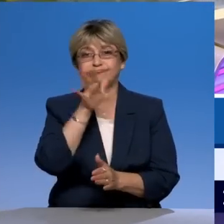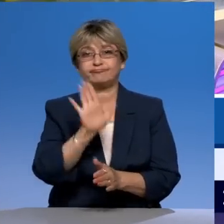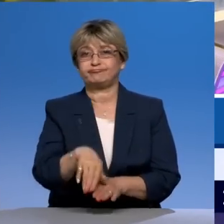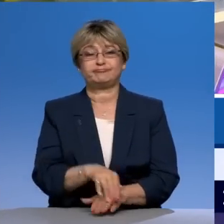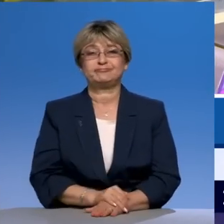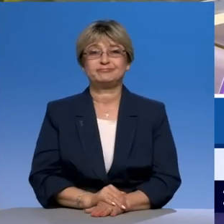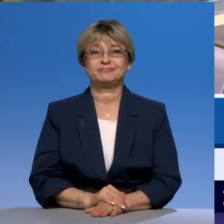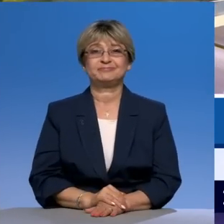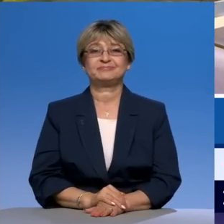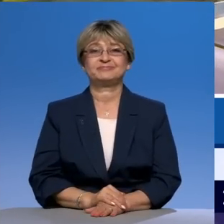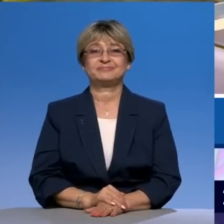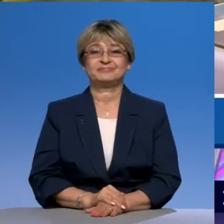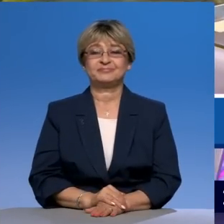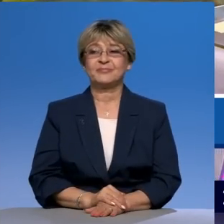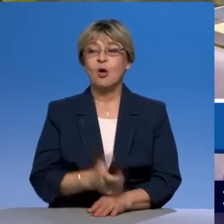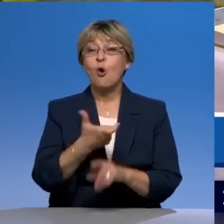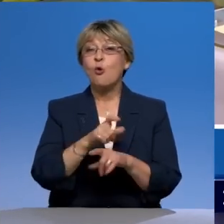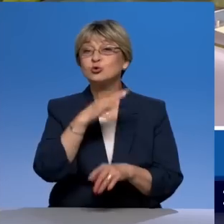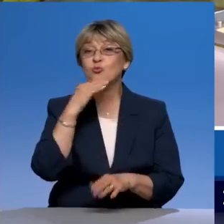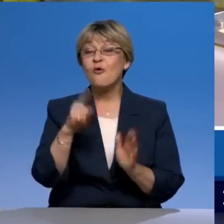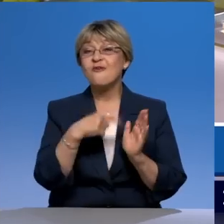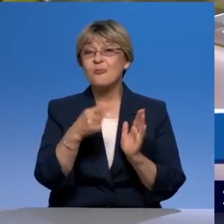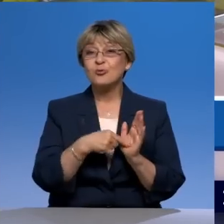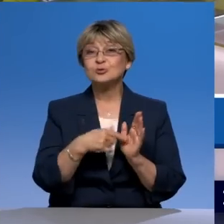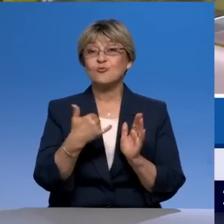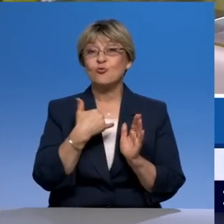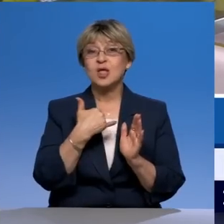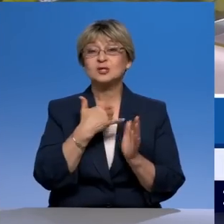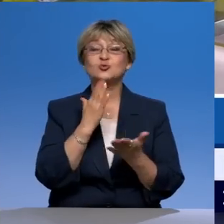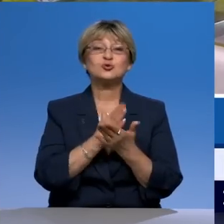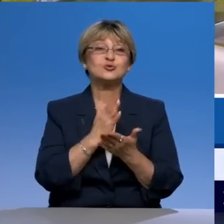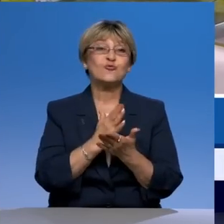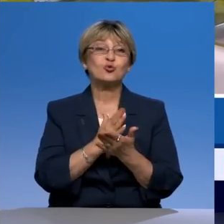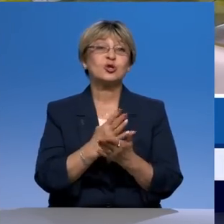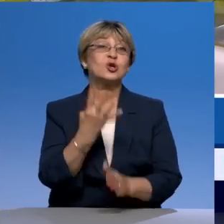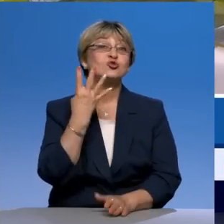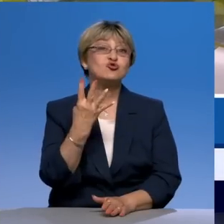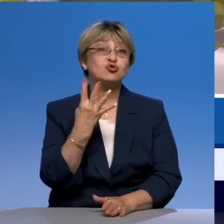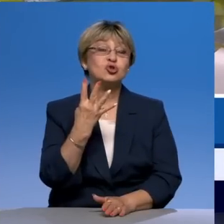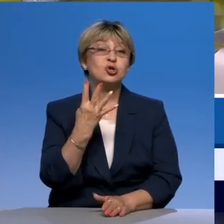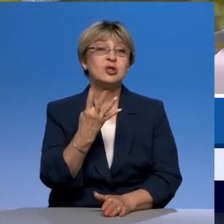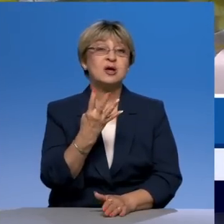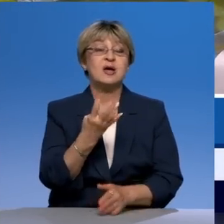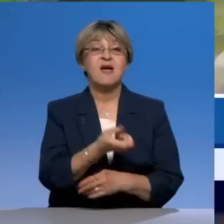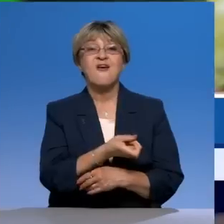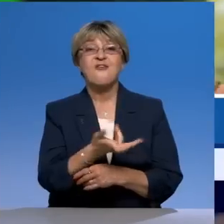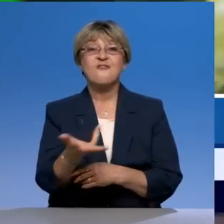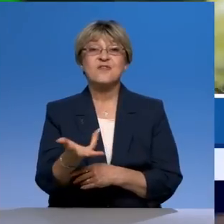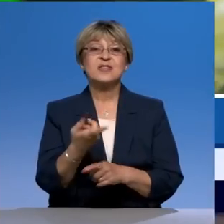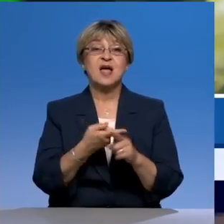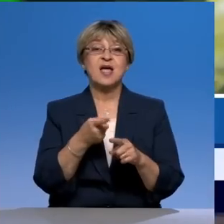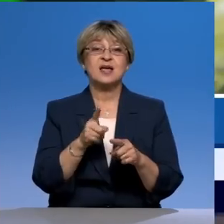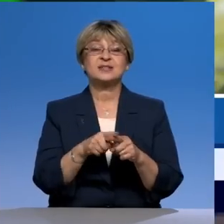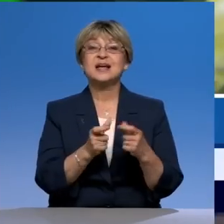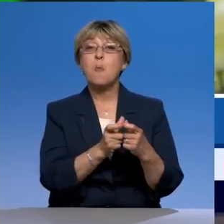ситуацию. А вот. И очень много вопросов. Действительно, у нас, в принципе, ведь существует всего там 4 вида... вот этих